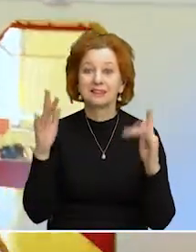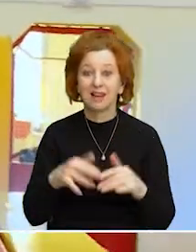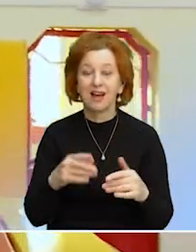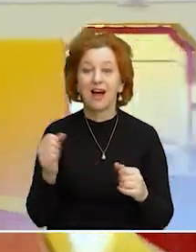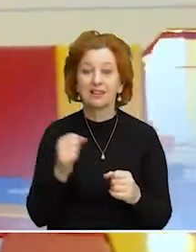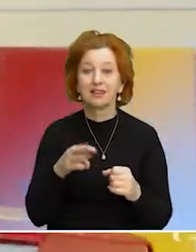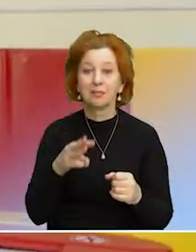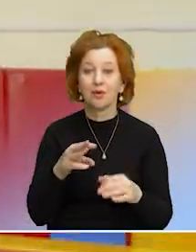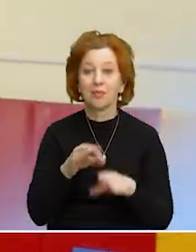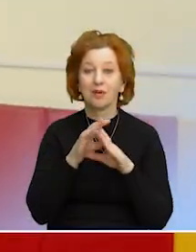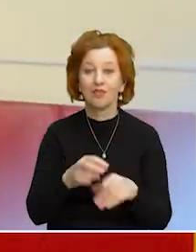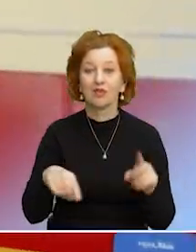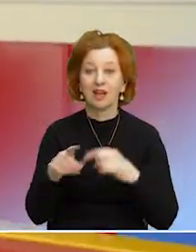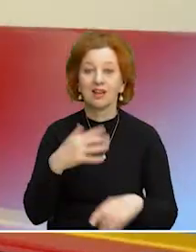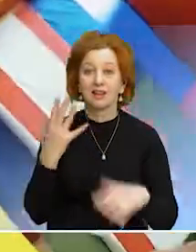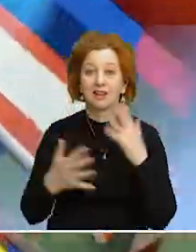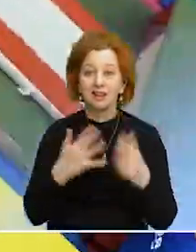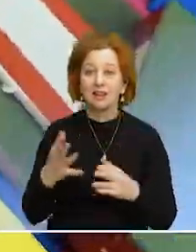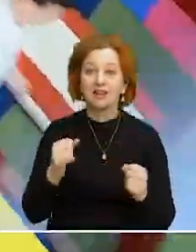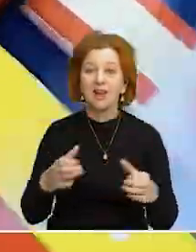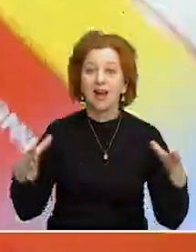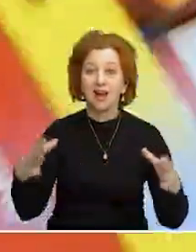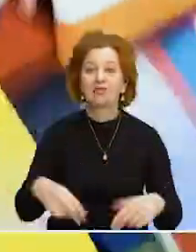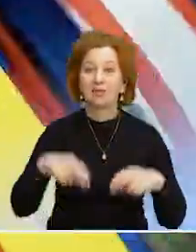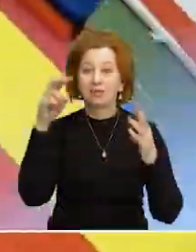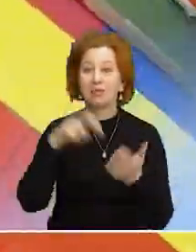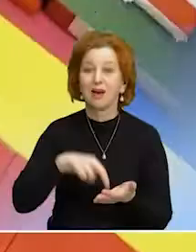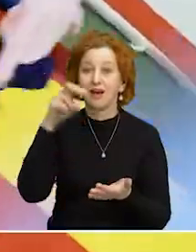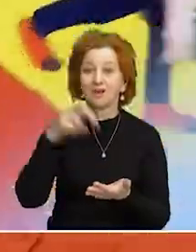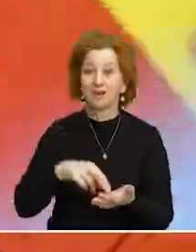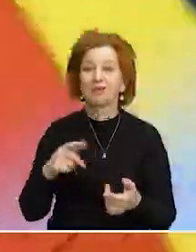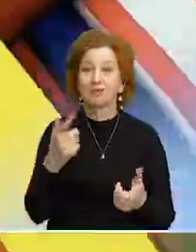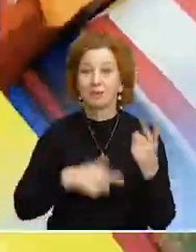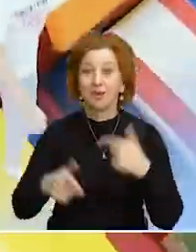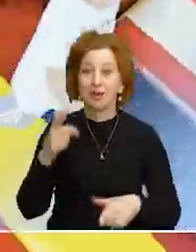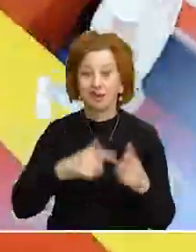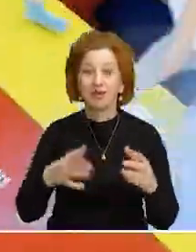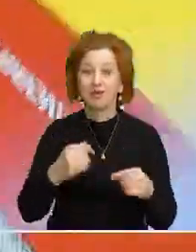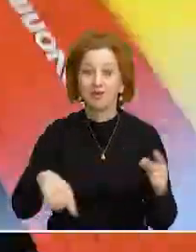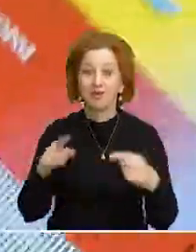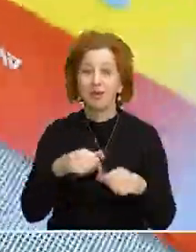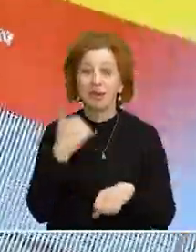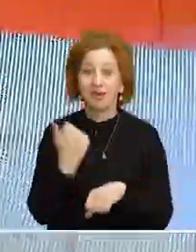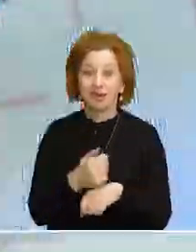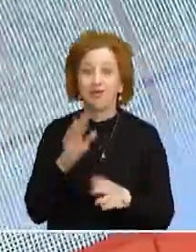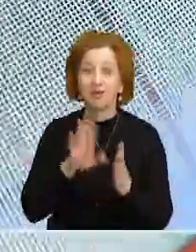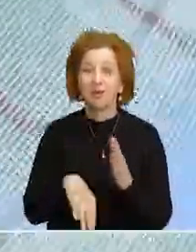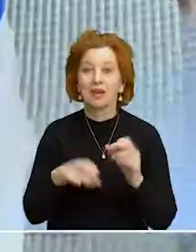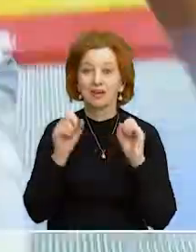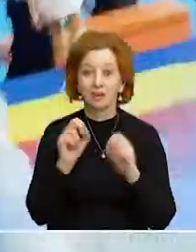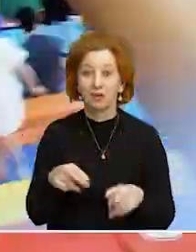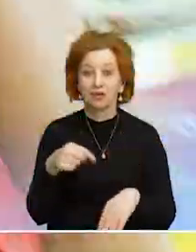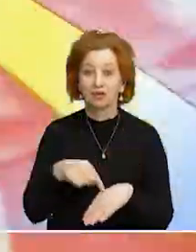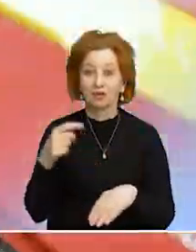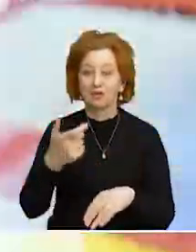можно. Александр Миронов проводит такие тренировки на батуте. Они помогают подготовиться к горнолыжному сезону и уверенно, а главное в